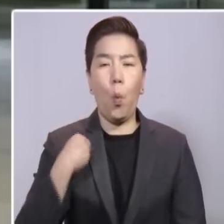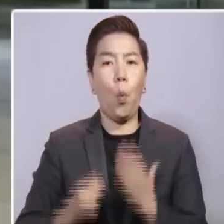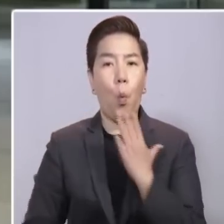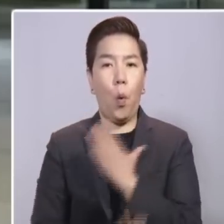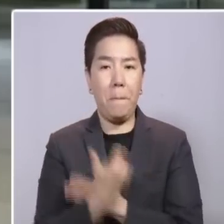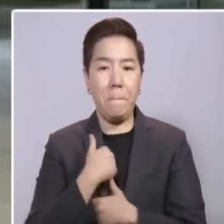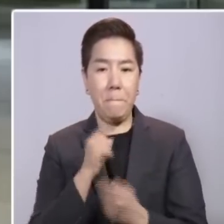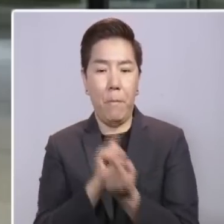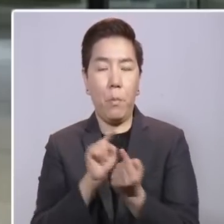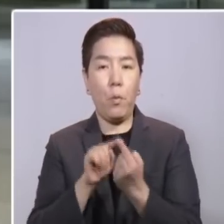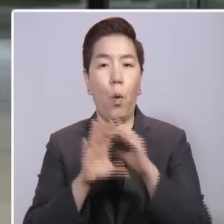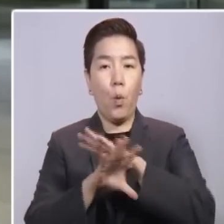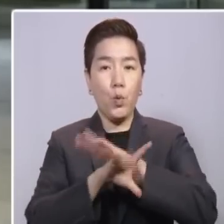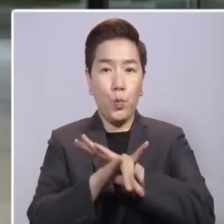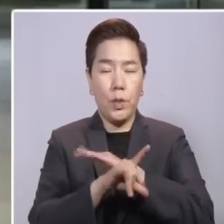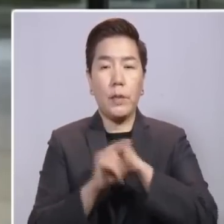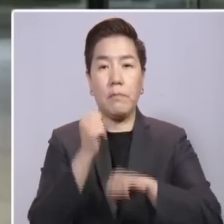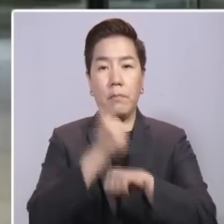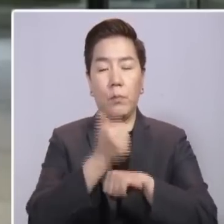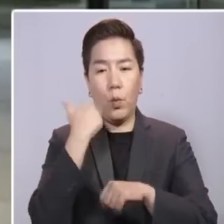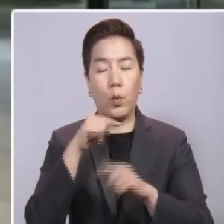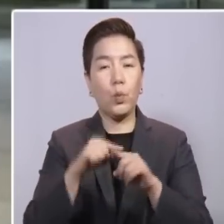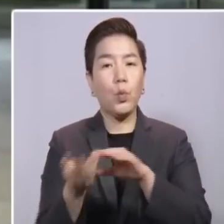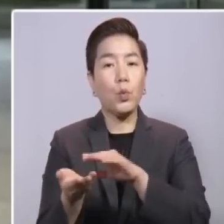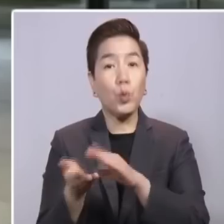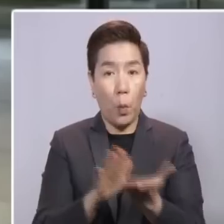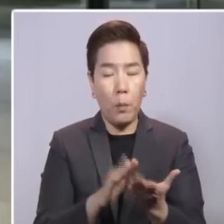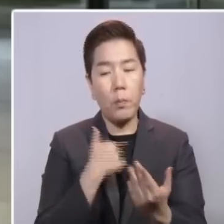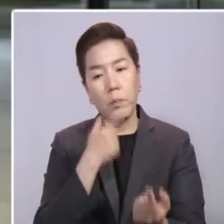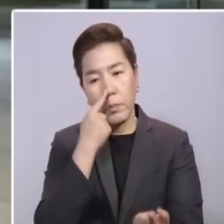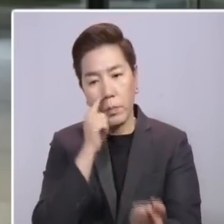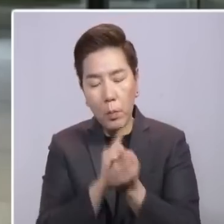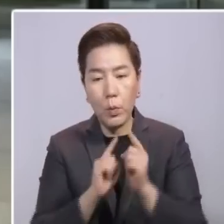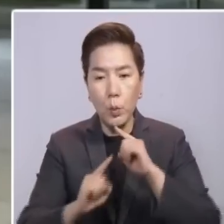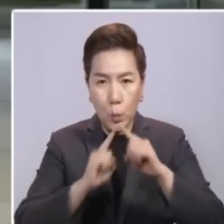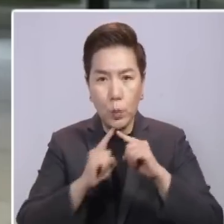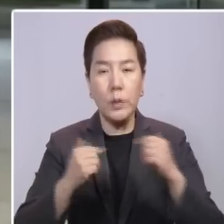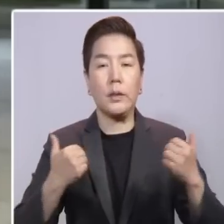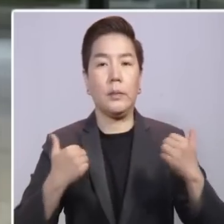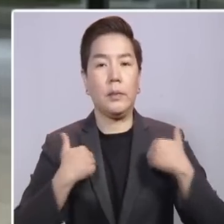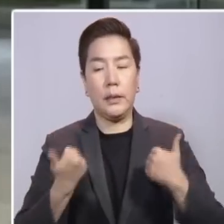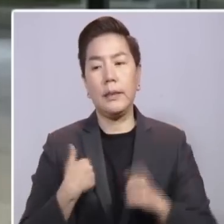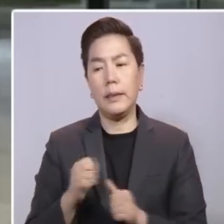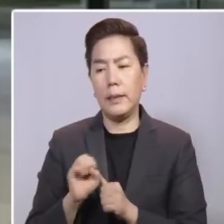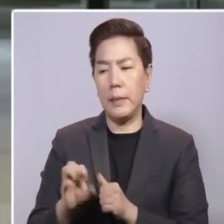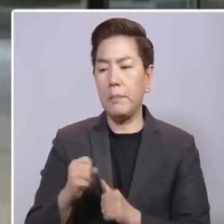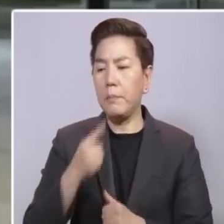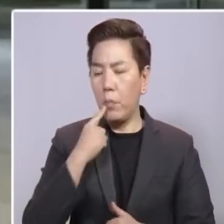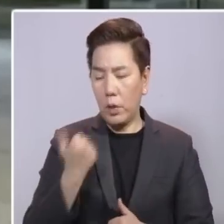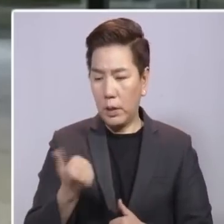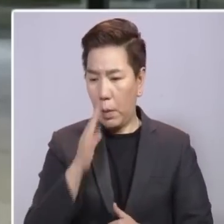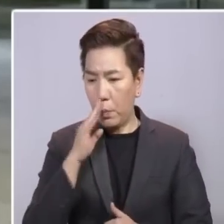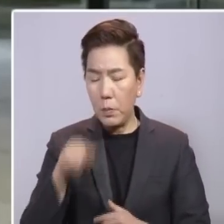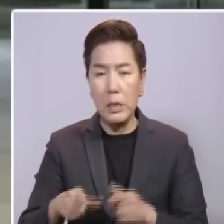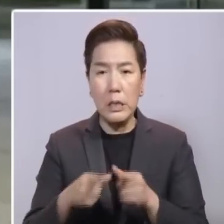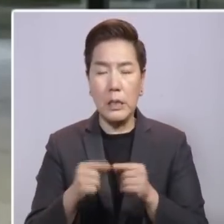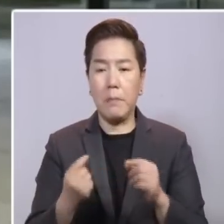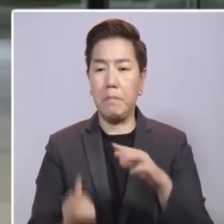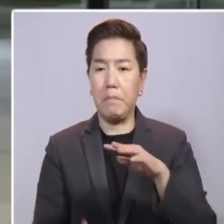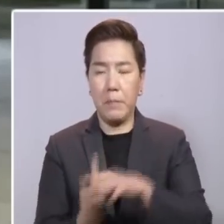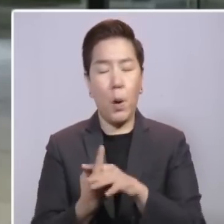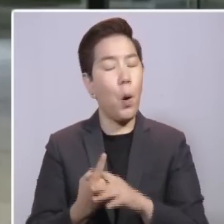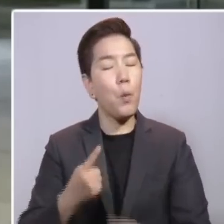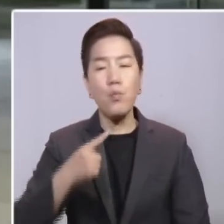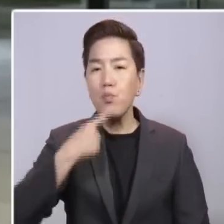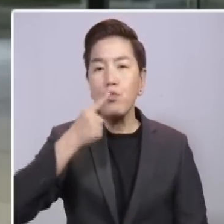อกับผู้การชลบุรีนะครับที่งานศพก็มีโอกาสพูดคุยกันนะฮะแล้วท่านก็แนะนำไปว่าเมื่อมันเป็นข่าวขึ้นแล้วท่านก็ต้องพูดความ